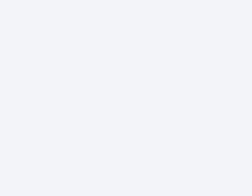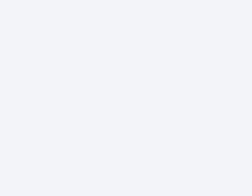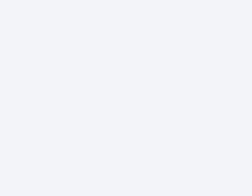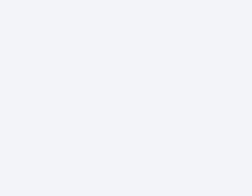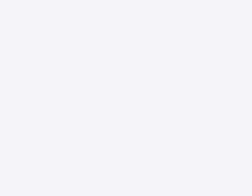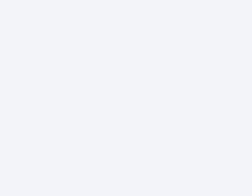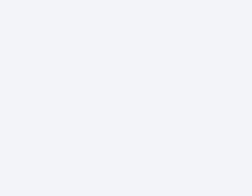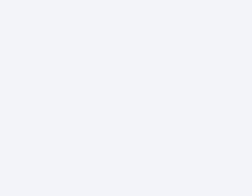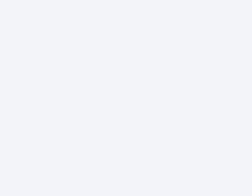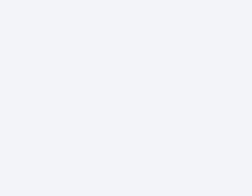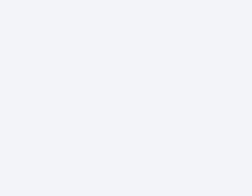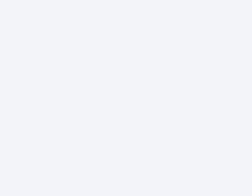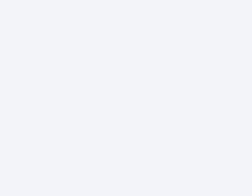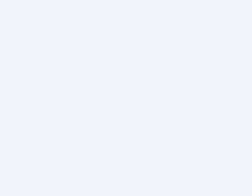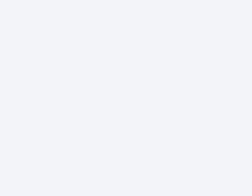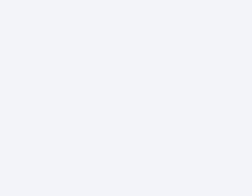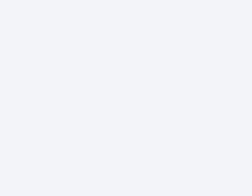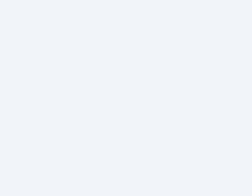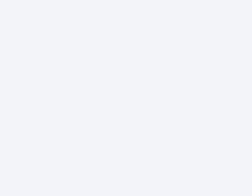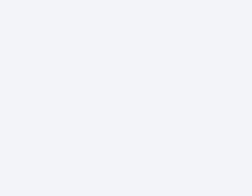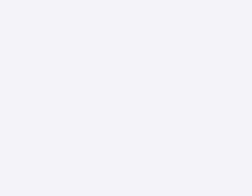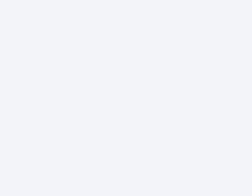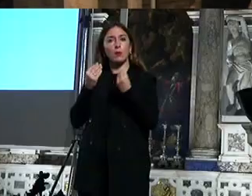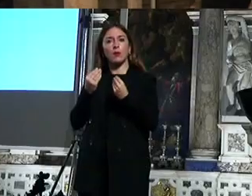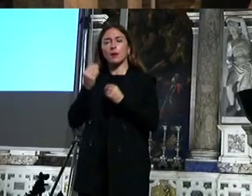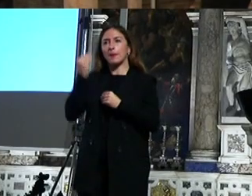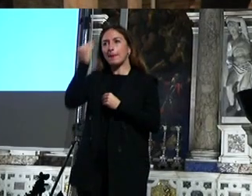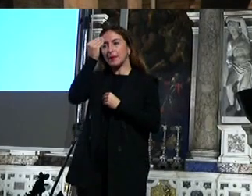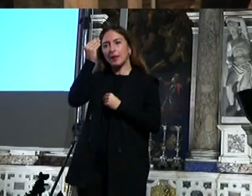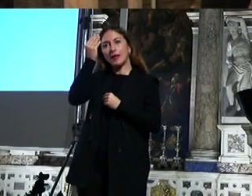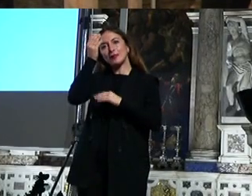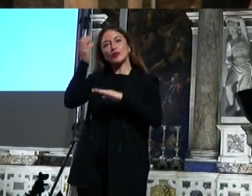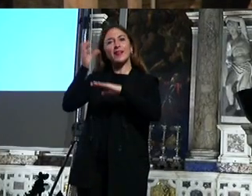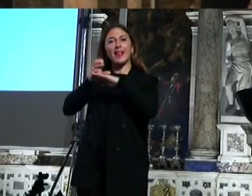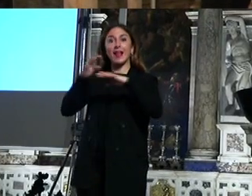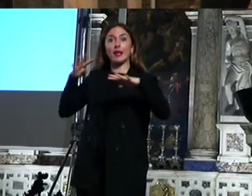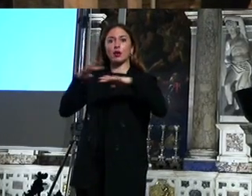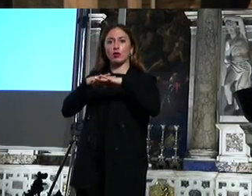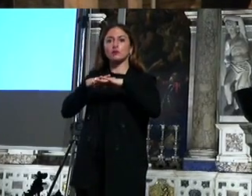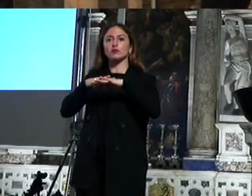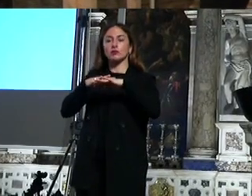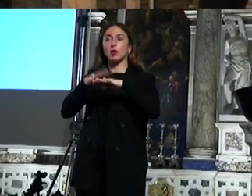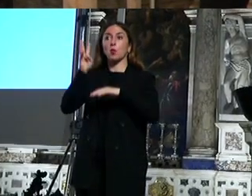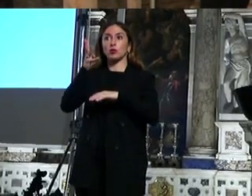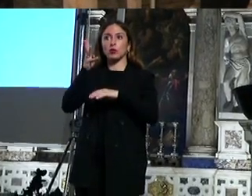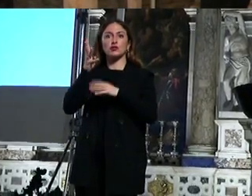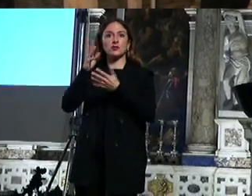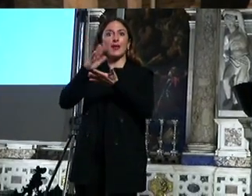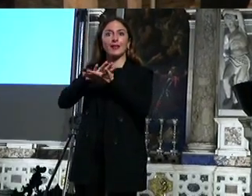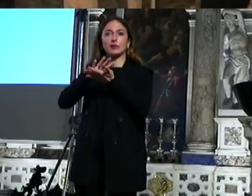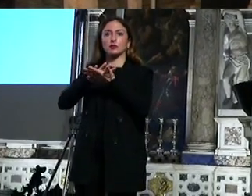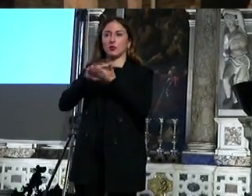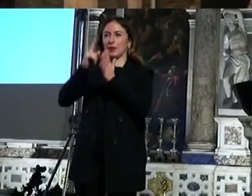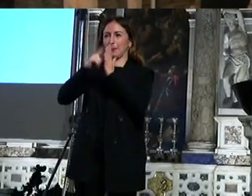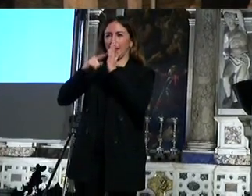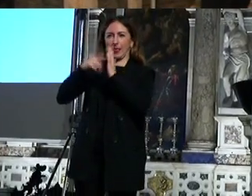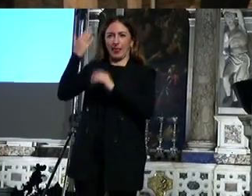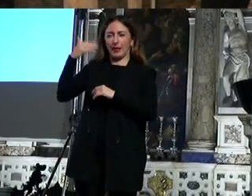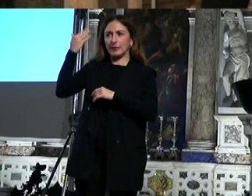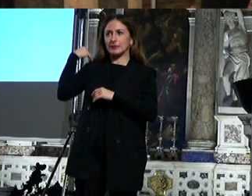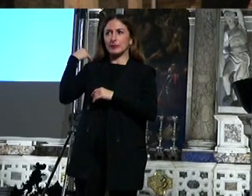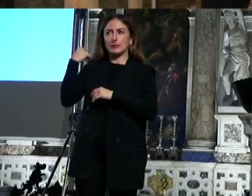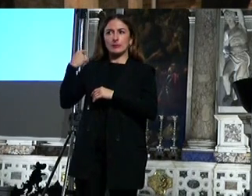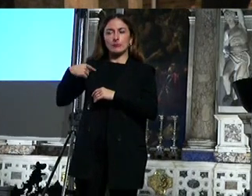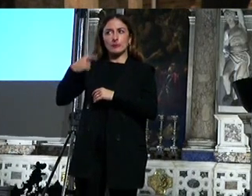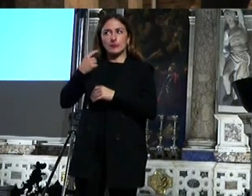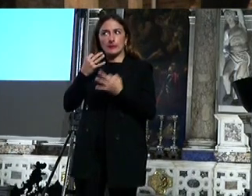Perché, diciamo, quando abbiamo iniziato a pensare a Incroci di Civiltà, 14ª edizione, molti mesi fa, non eravamo poi